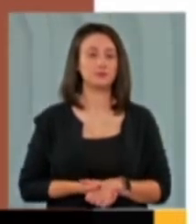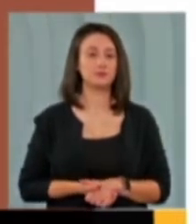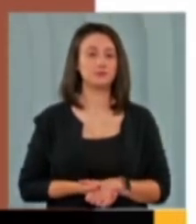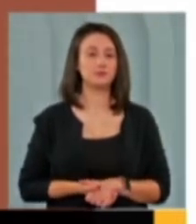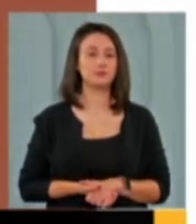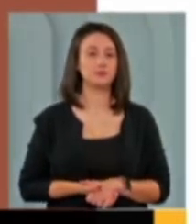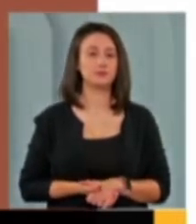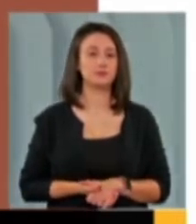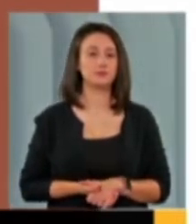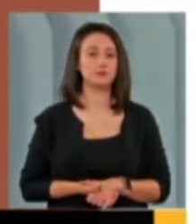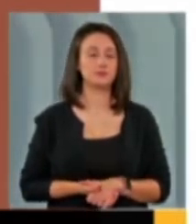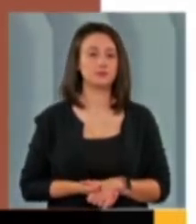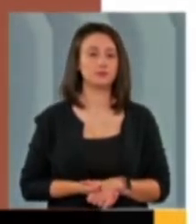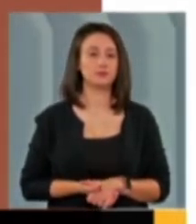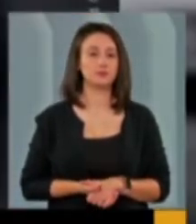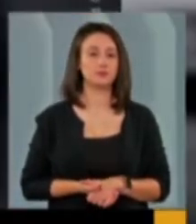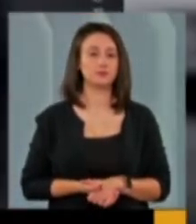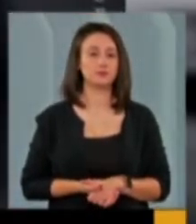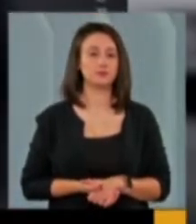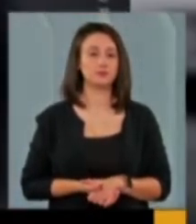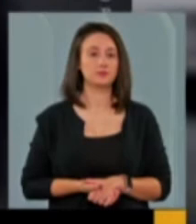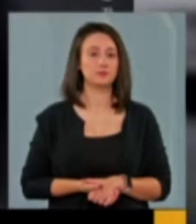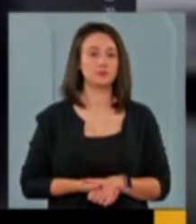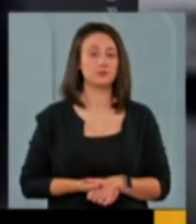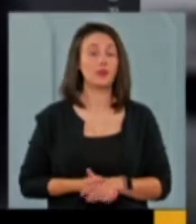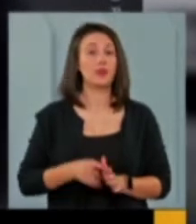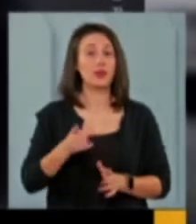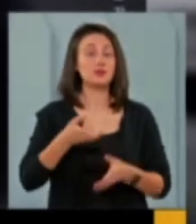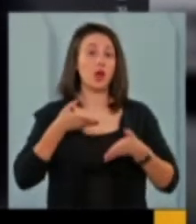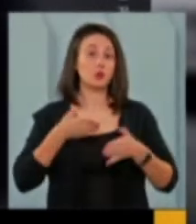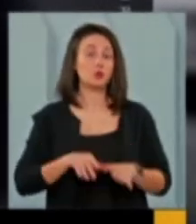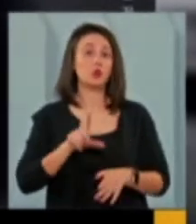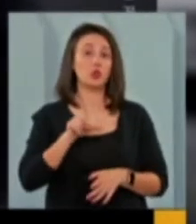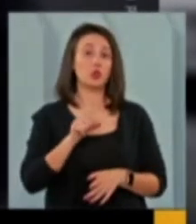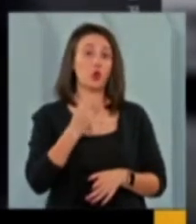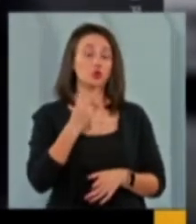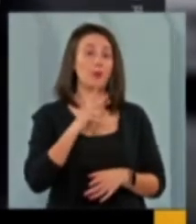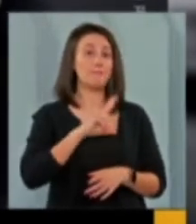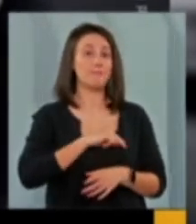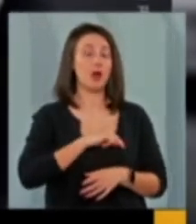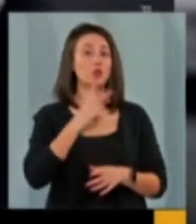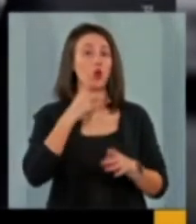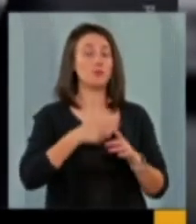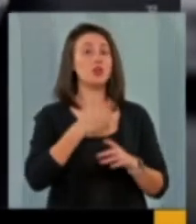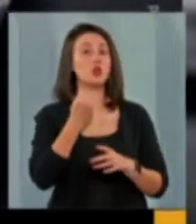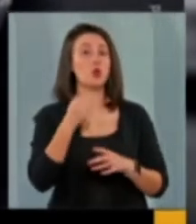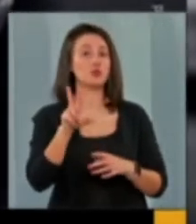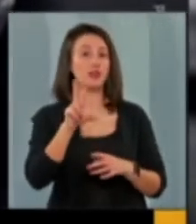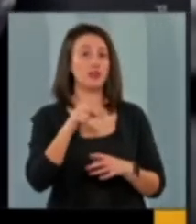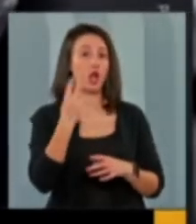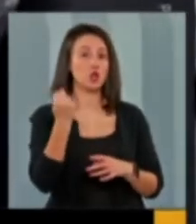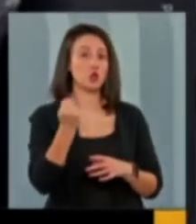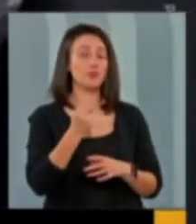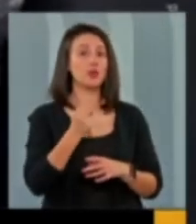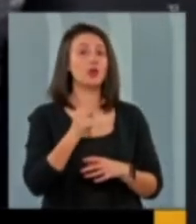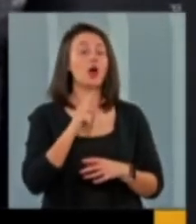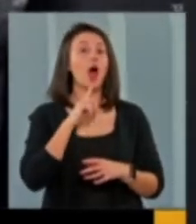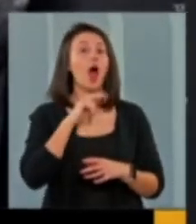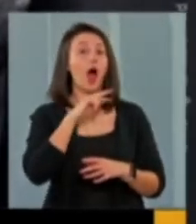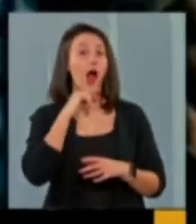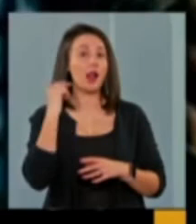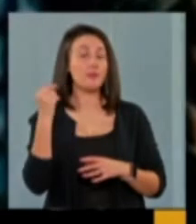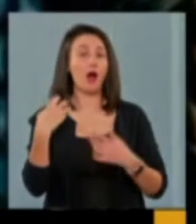Craiova, au scris reprezentanții teatrului. Remus Mărgineanu s-a născut la 22 martie 1938 la Cugir, județul